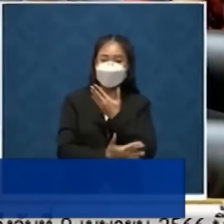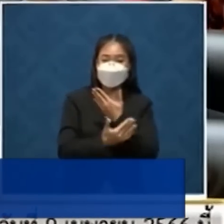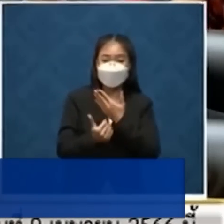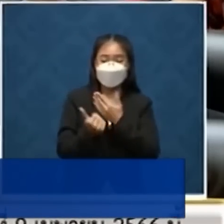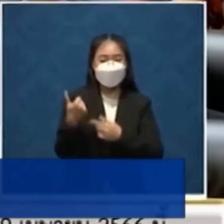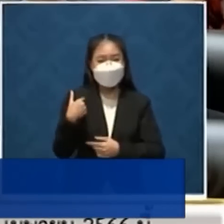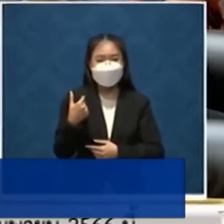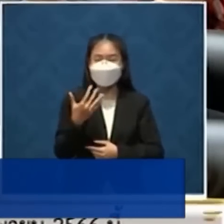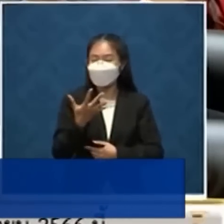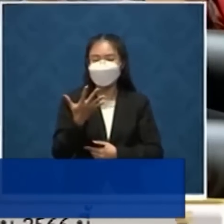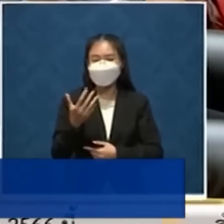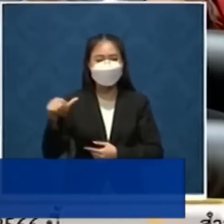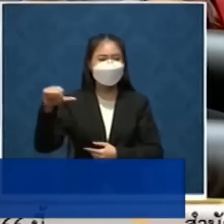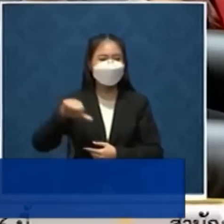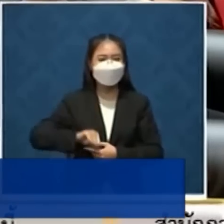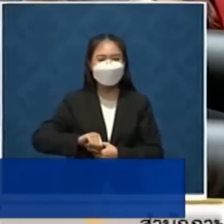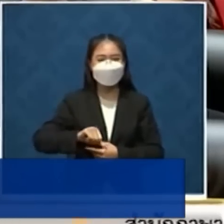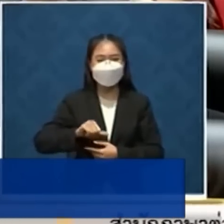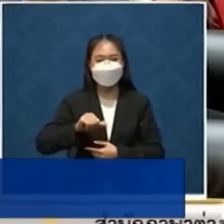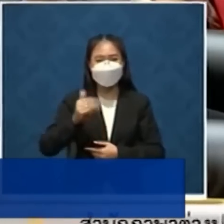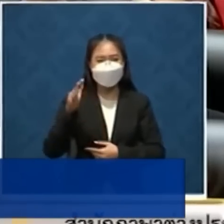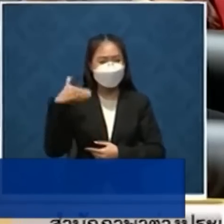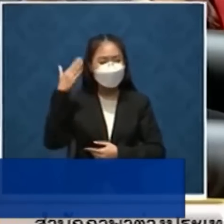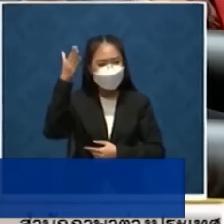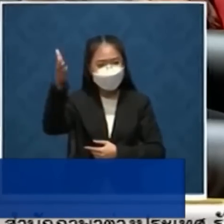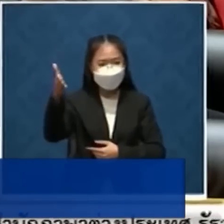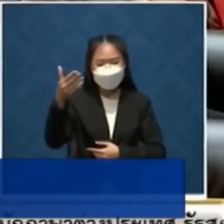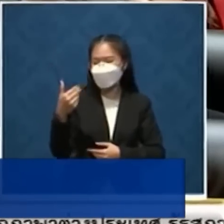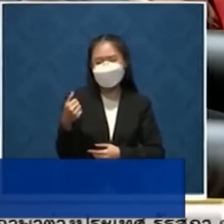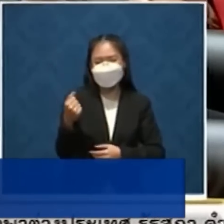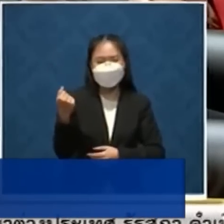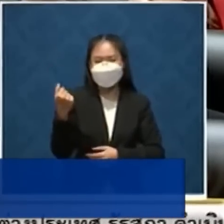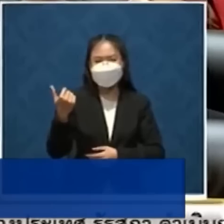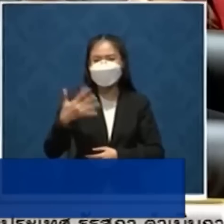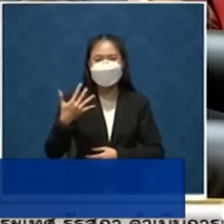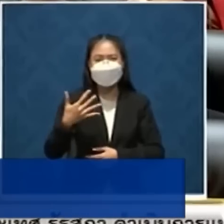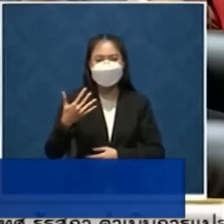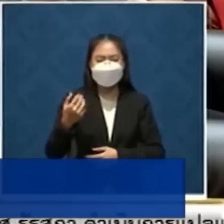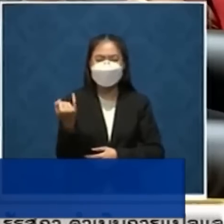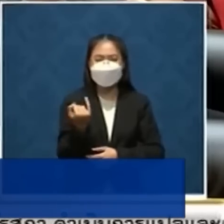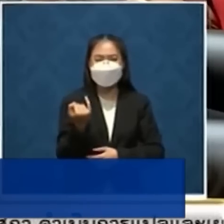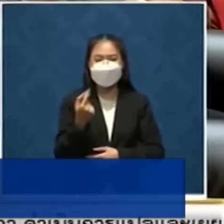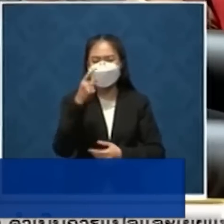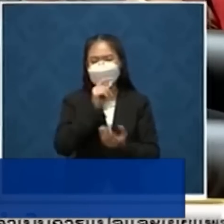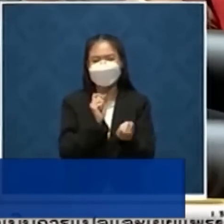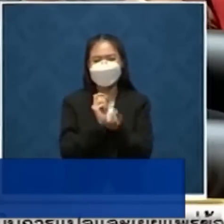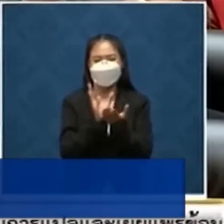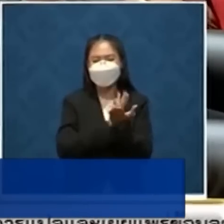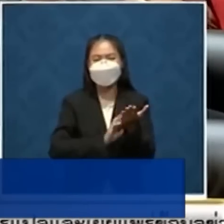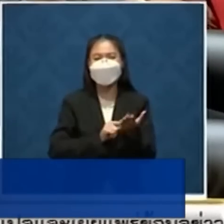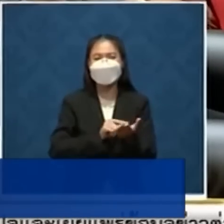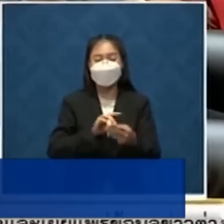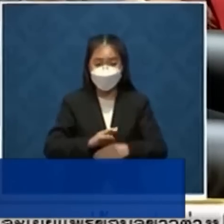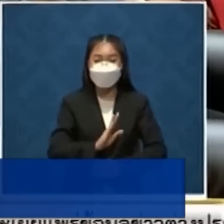มต้นว่าแม้การอภิปรายครั้งนี้จะลงมติไม่ได้แต่ประชาชนสามารถลงมติได้ในการเลือกตั้งที่จะเกิดขึ้นช่วงท้าย